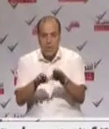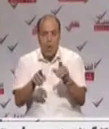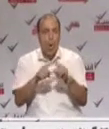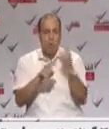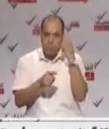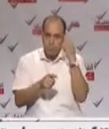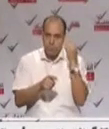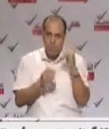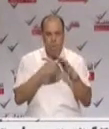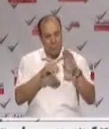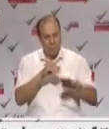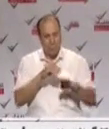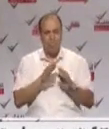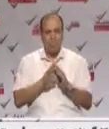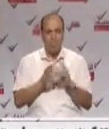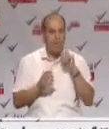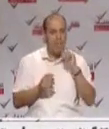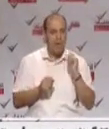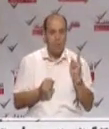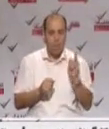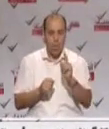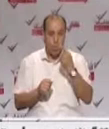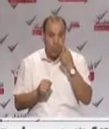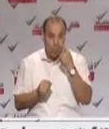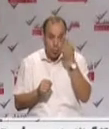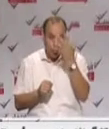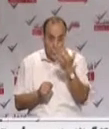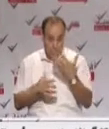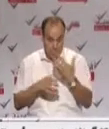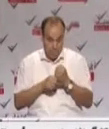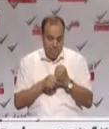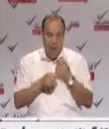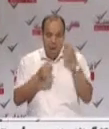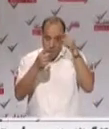رأس المال وضعف الطبقة الكادحة. سيدات والسادة، إن رأيتم أننا وفقنا فيما